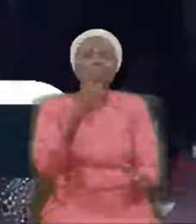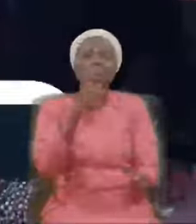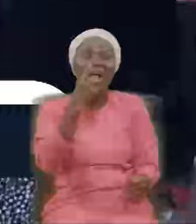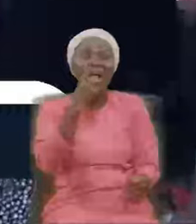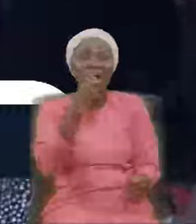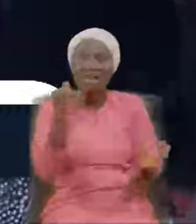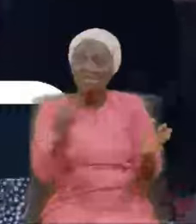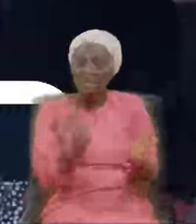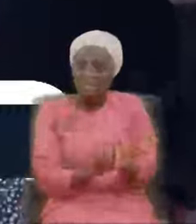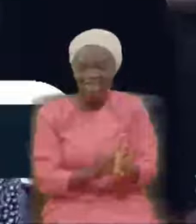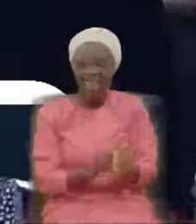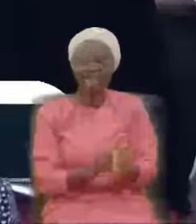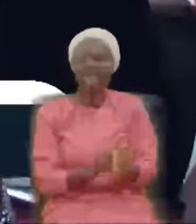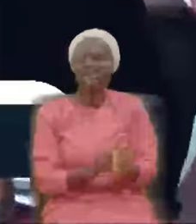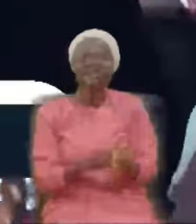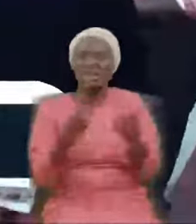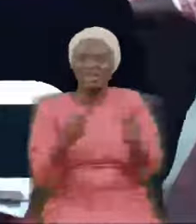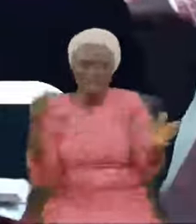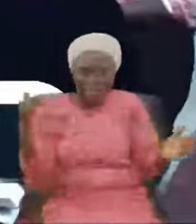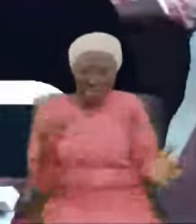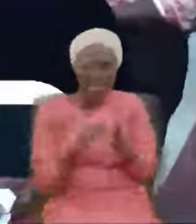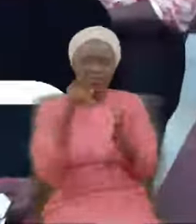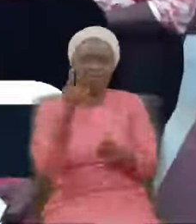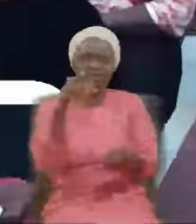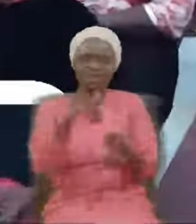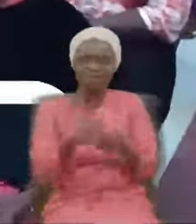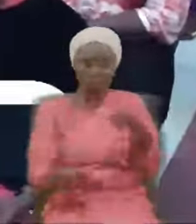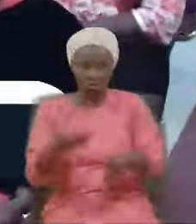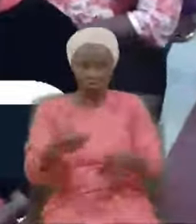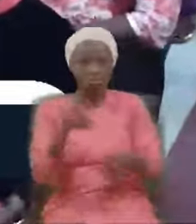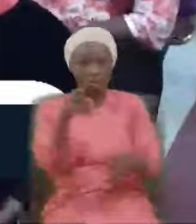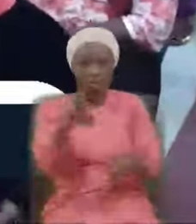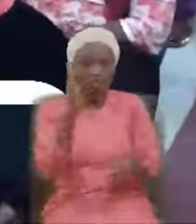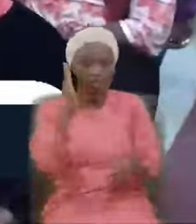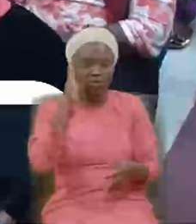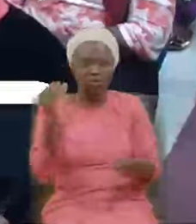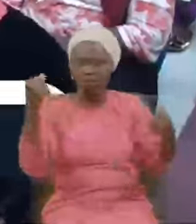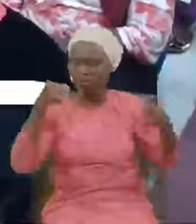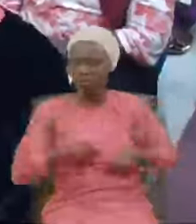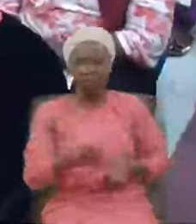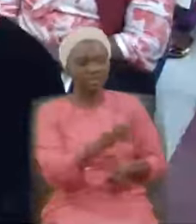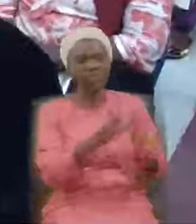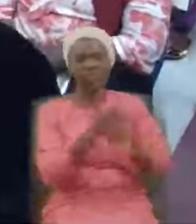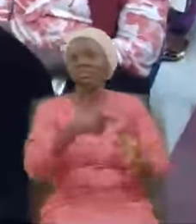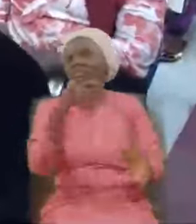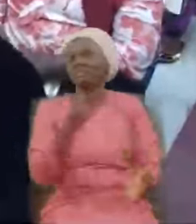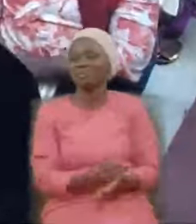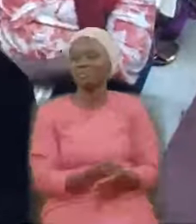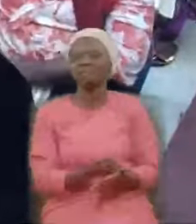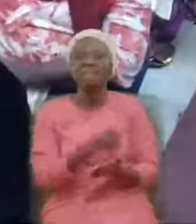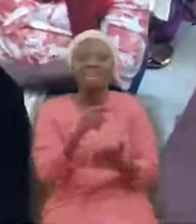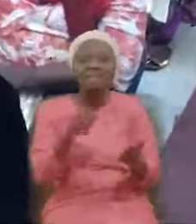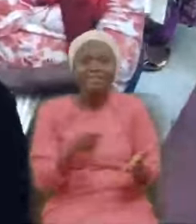s'élèvera en justice contre toi, tu la condamneras. Tel est